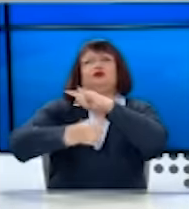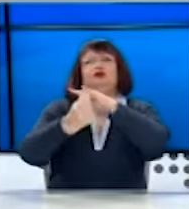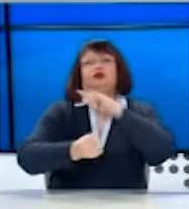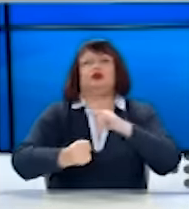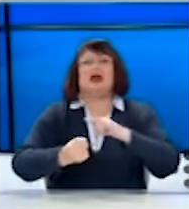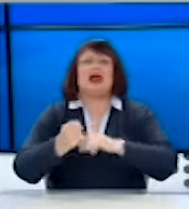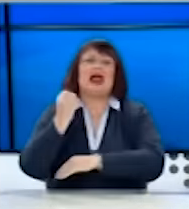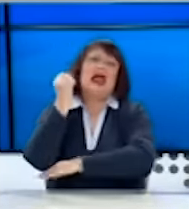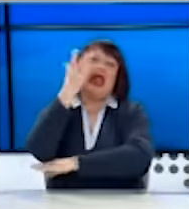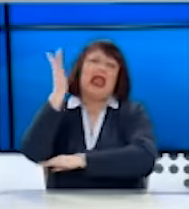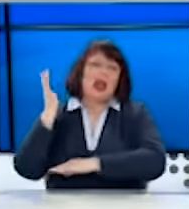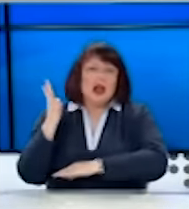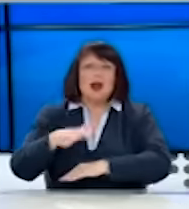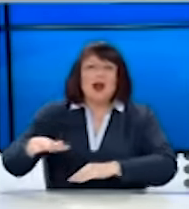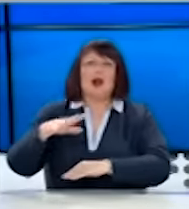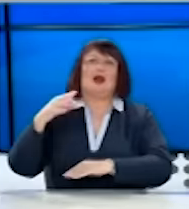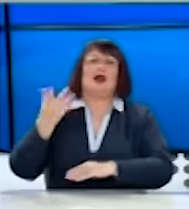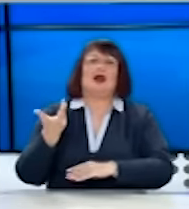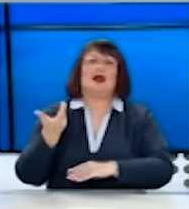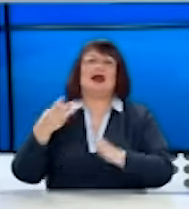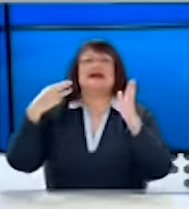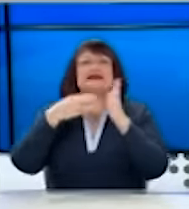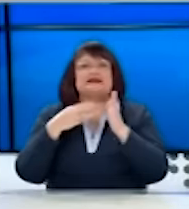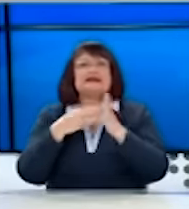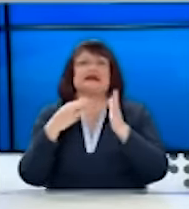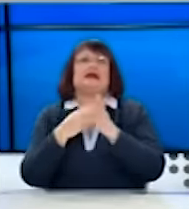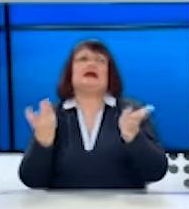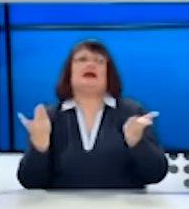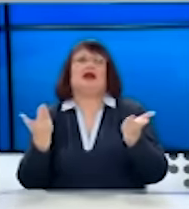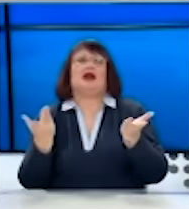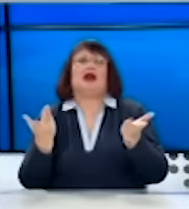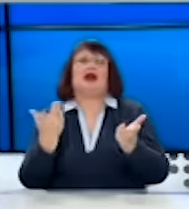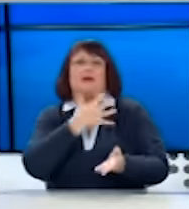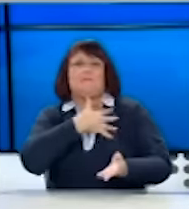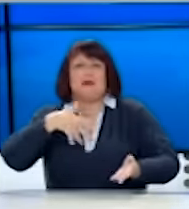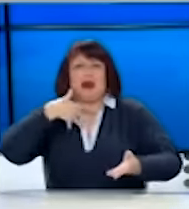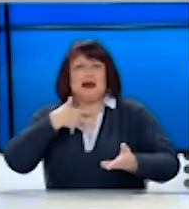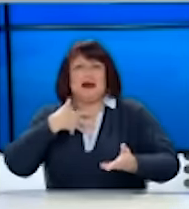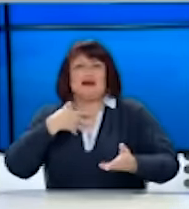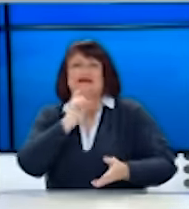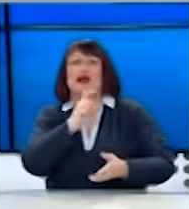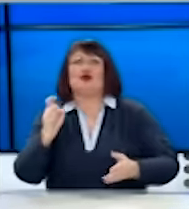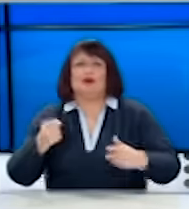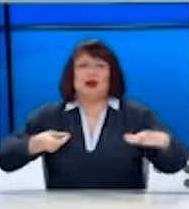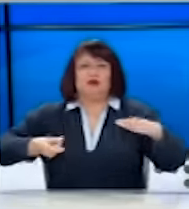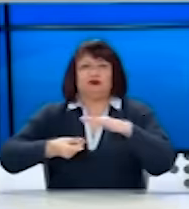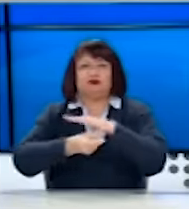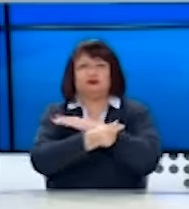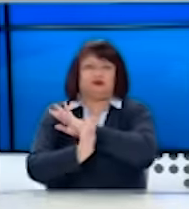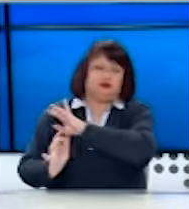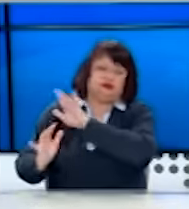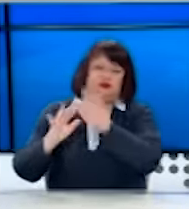το Λίβανο των 2,5 εκατομμυρίων Σύρων και Παλαιστινίων προσφύγων σύν των καινούριων που δημιουργούνται.